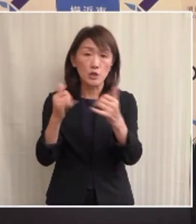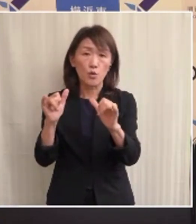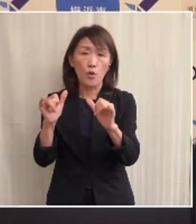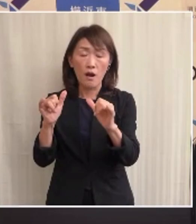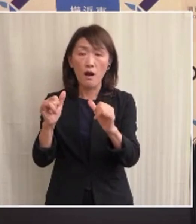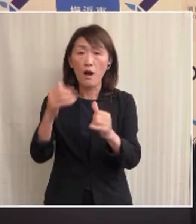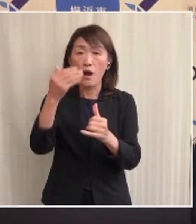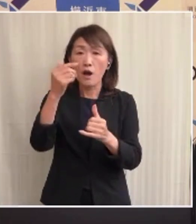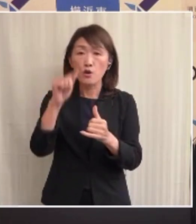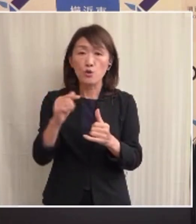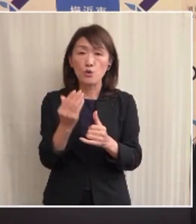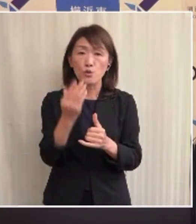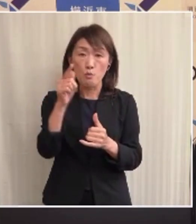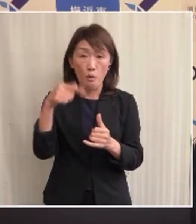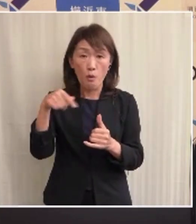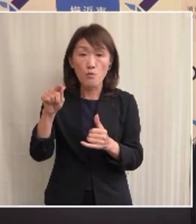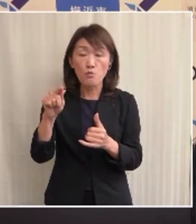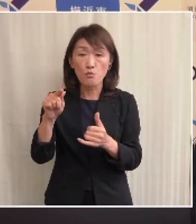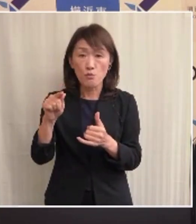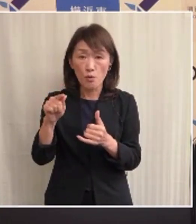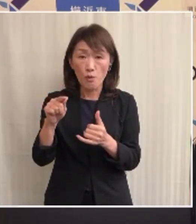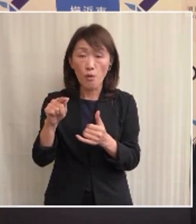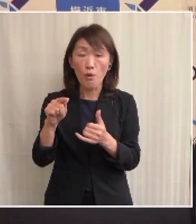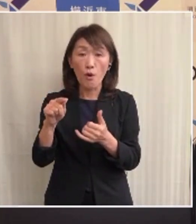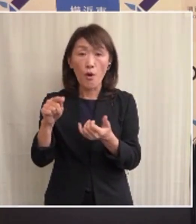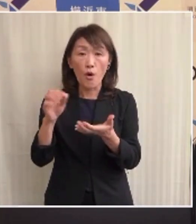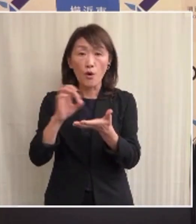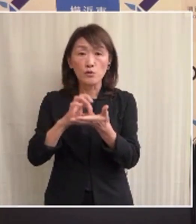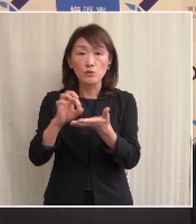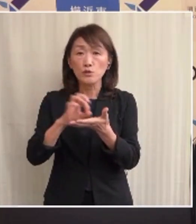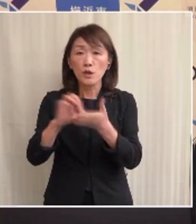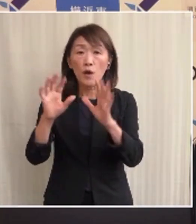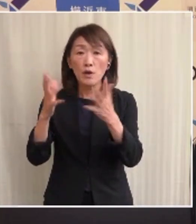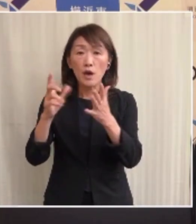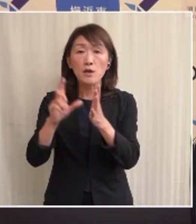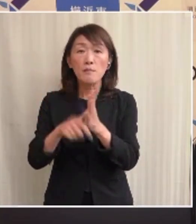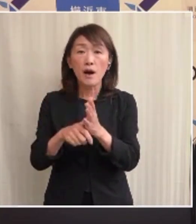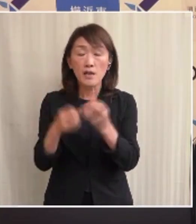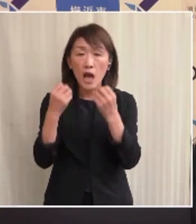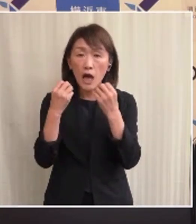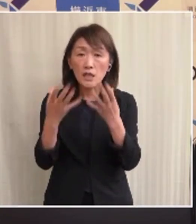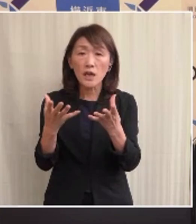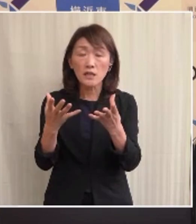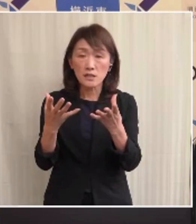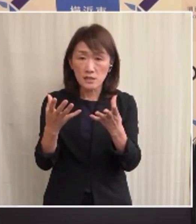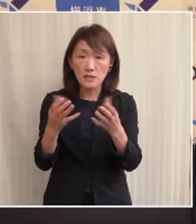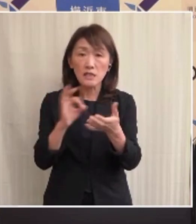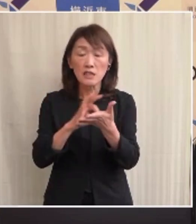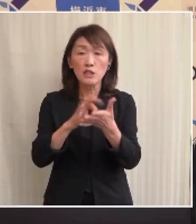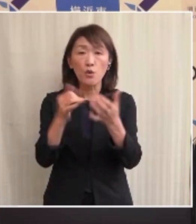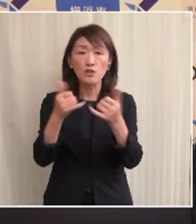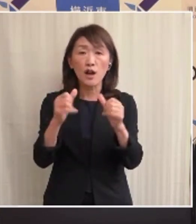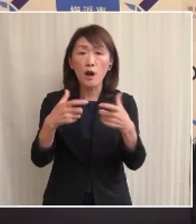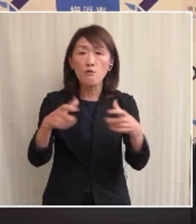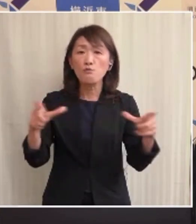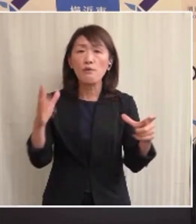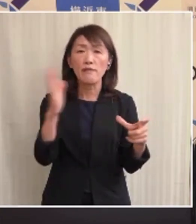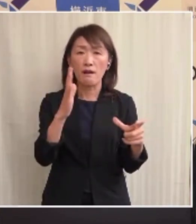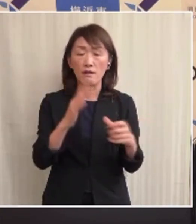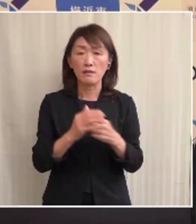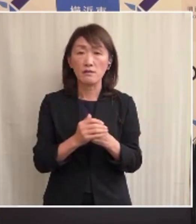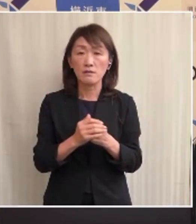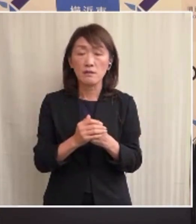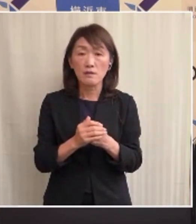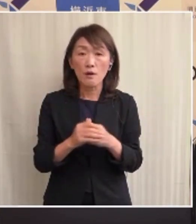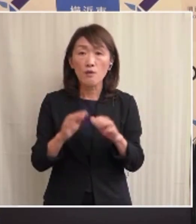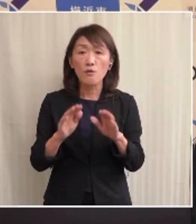ないとですね、新しい利用者というのは増えない、 うん、 状況のままになってしまうと思うんですけど、そういった意味でその今回この